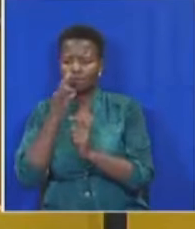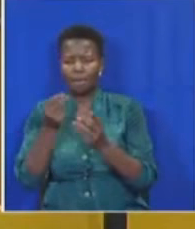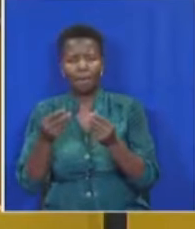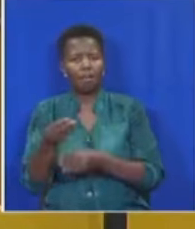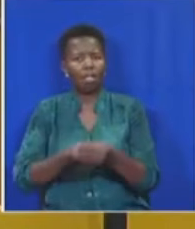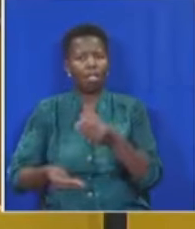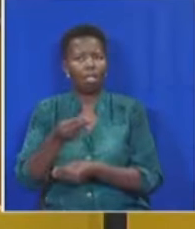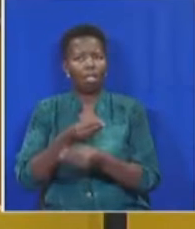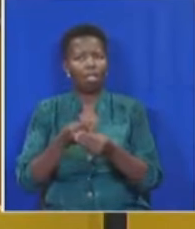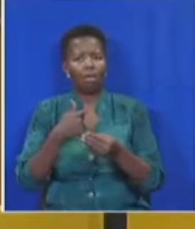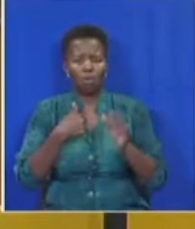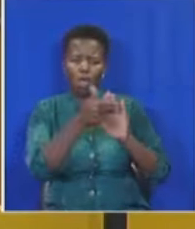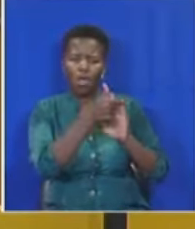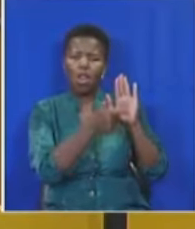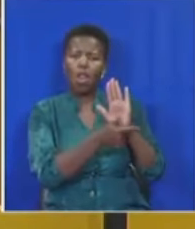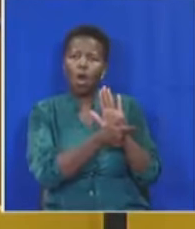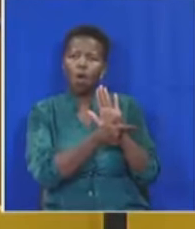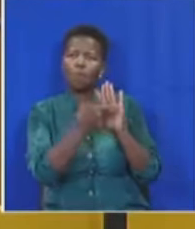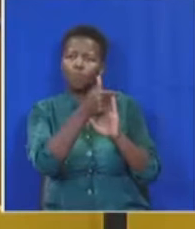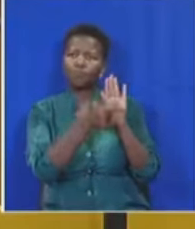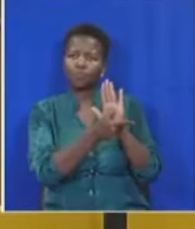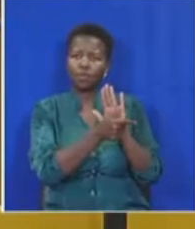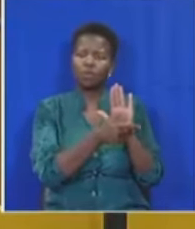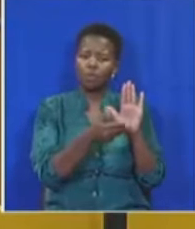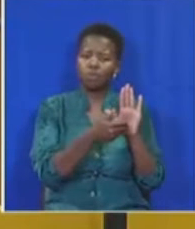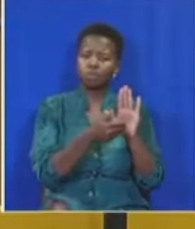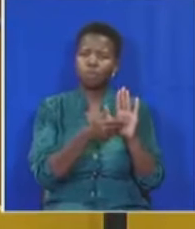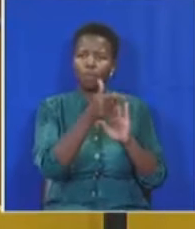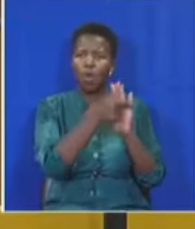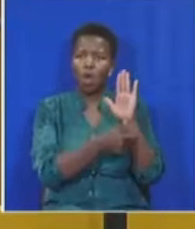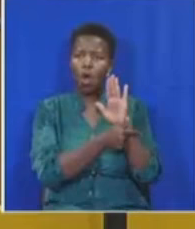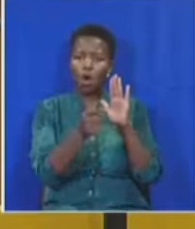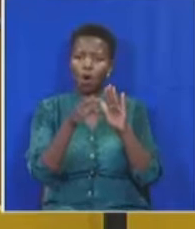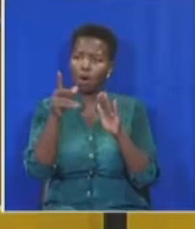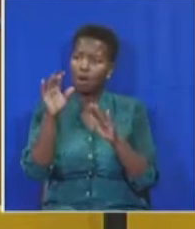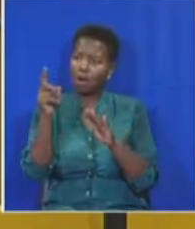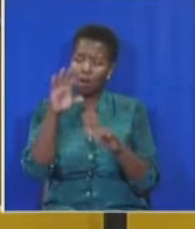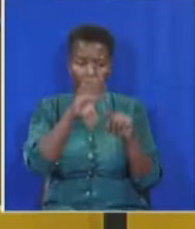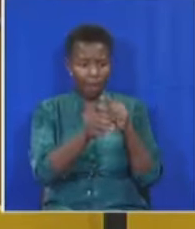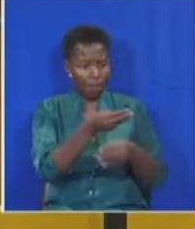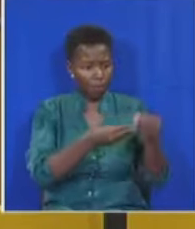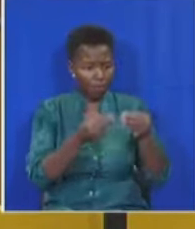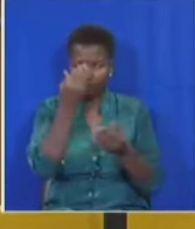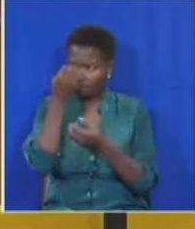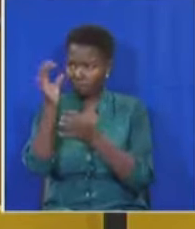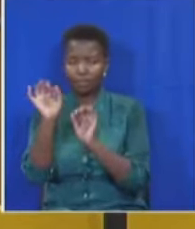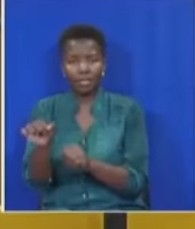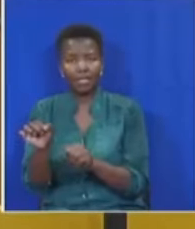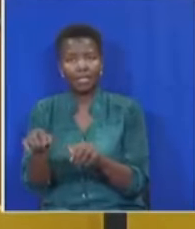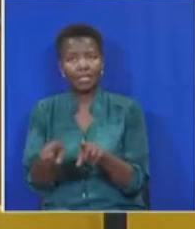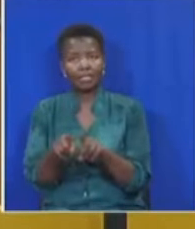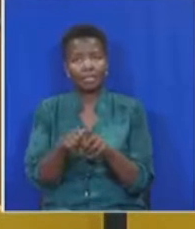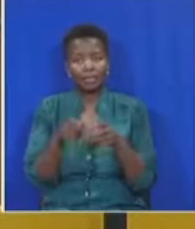ndivume sihlalo umcimbi weblack sesh ethi makususwa magunya